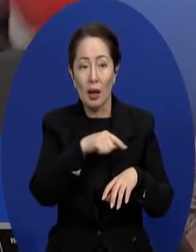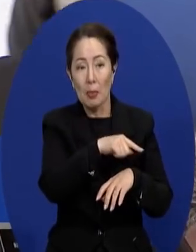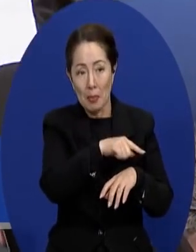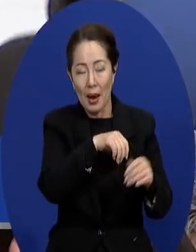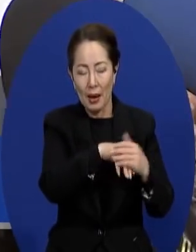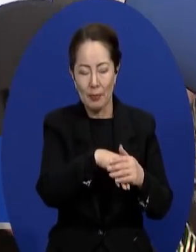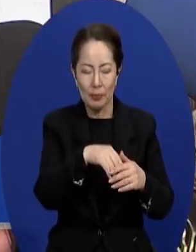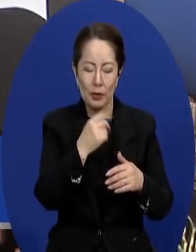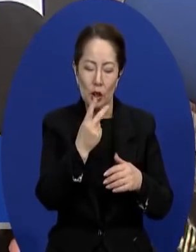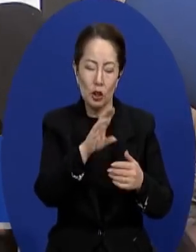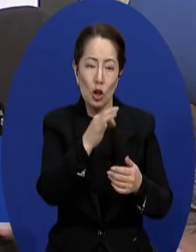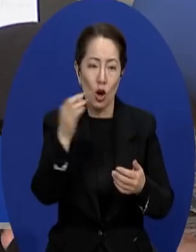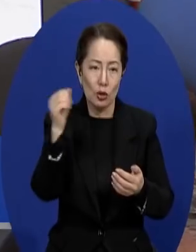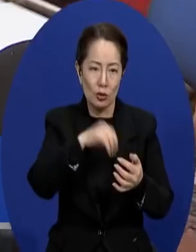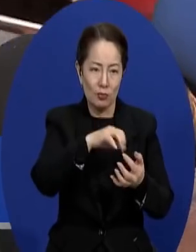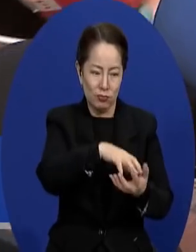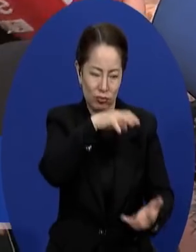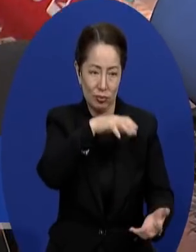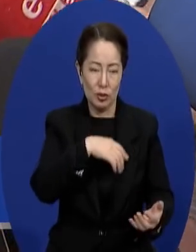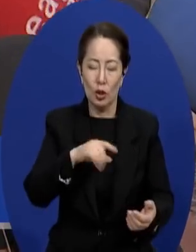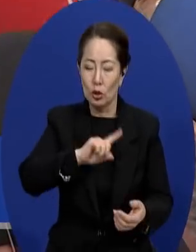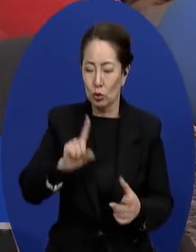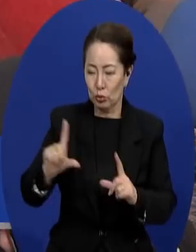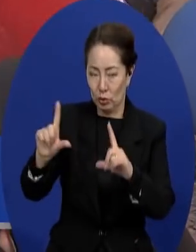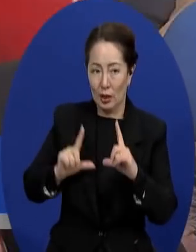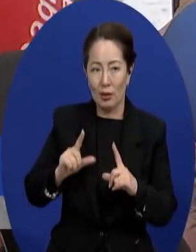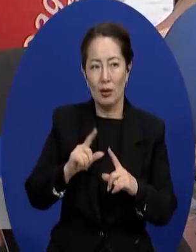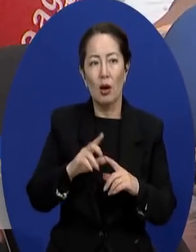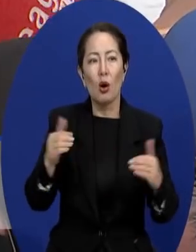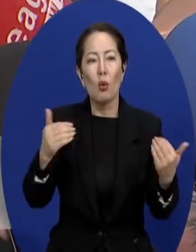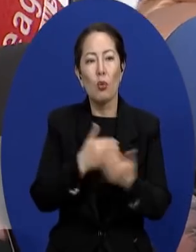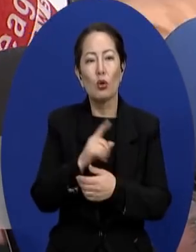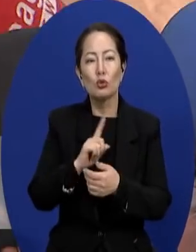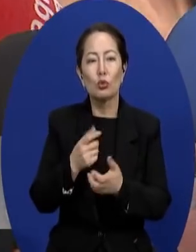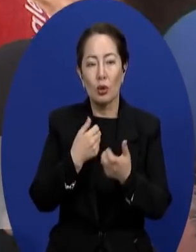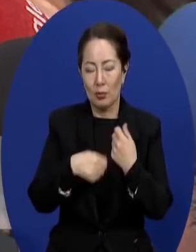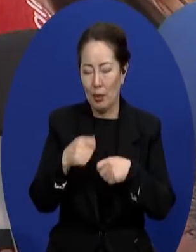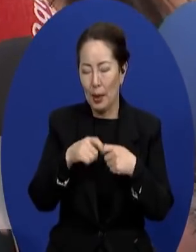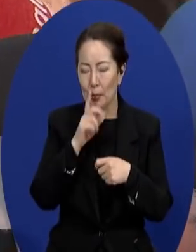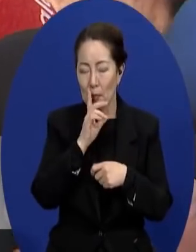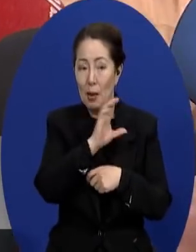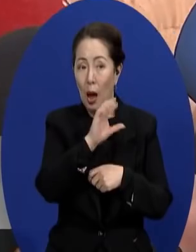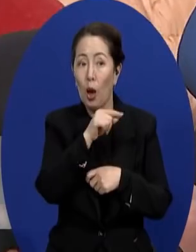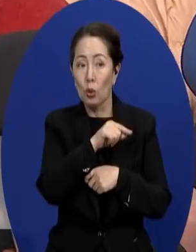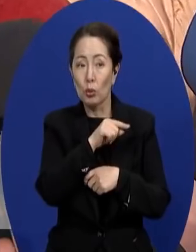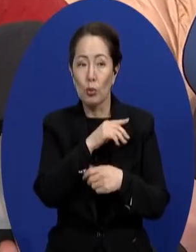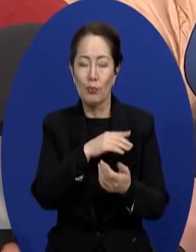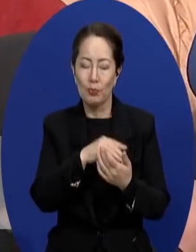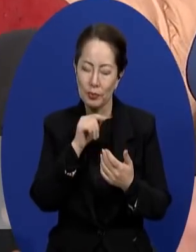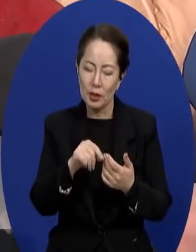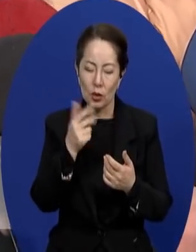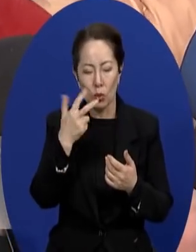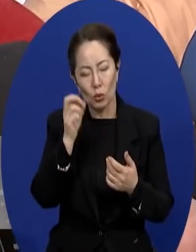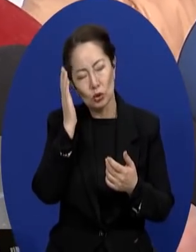болохоор одоо нөөц бүрдүүлэх тусгай шүүрлээ одоо нэг орсонтой импортын болон бөөний тусгай шүүрлээ аж ахуй нэгжүүд гэсэн үг шүү дээ. Тэгэхээр энэ маань 30